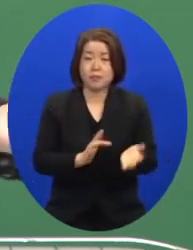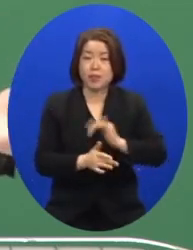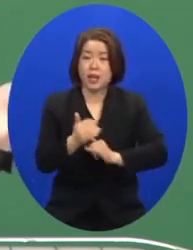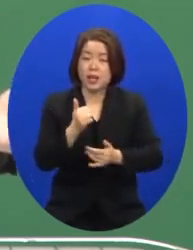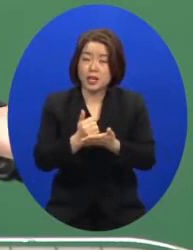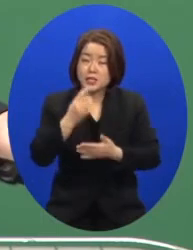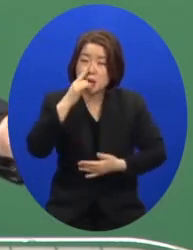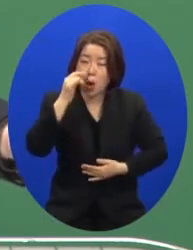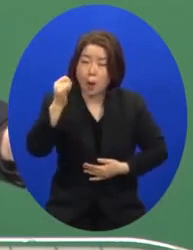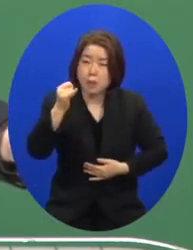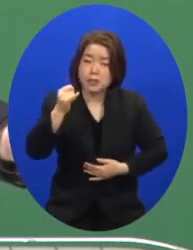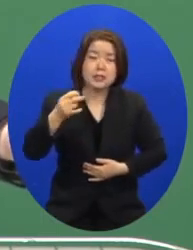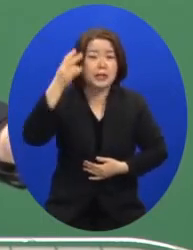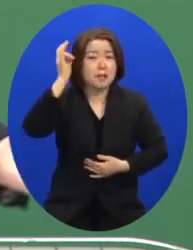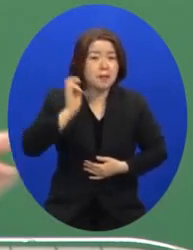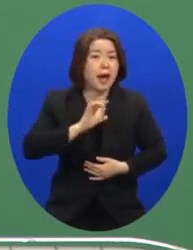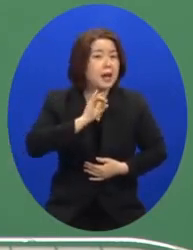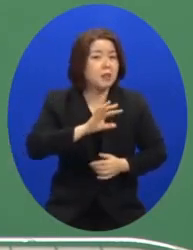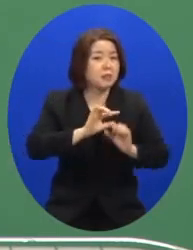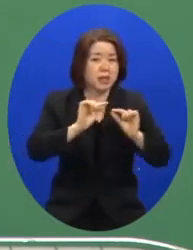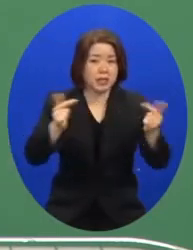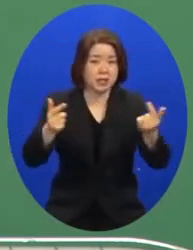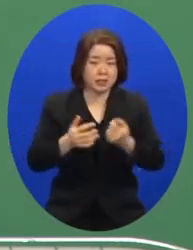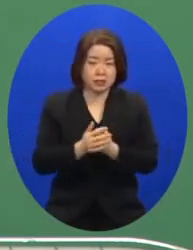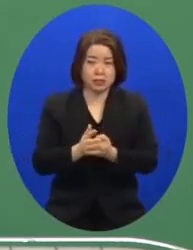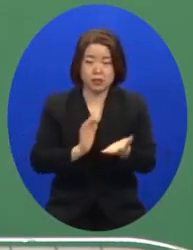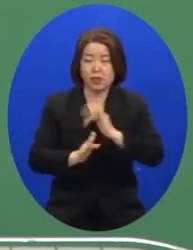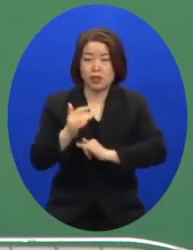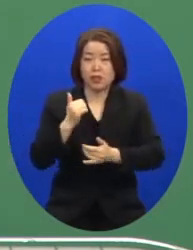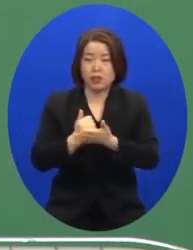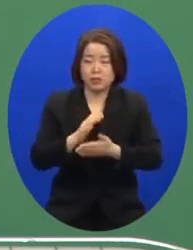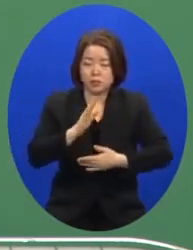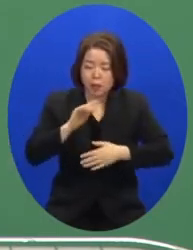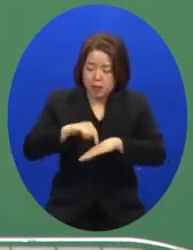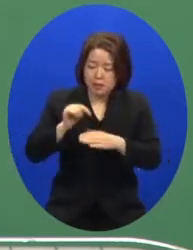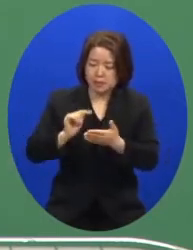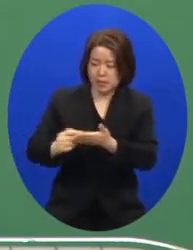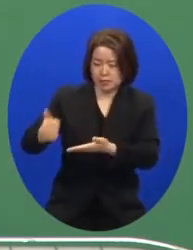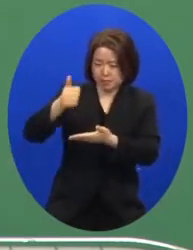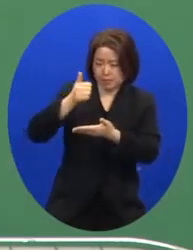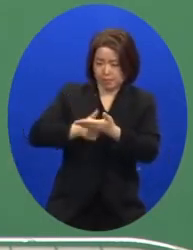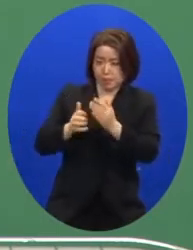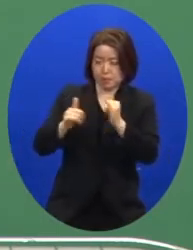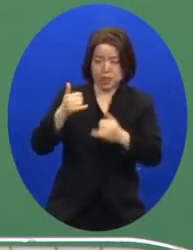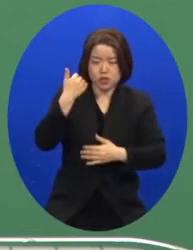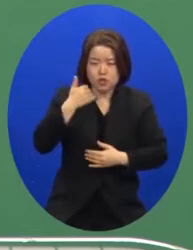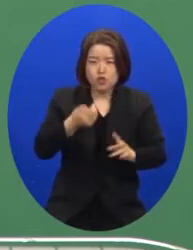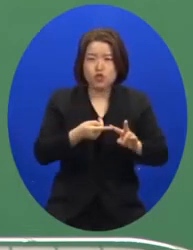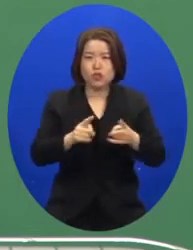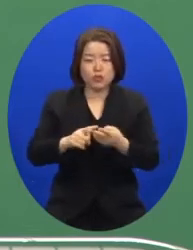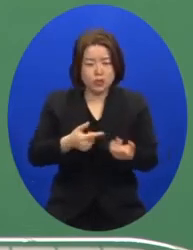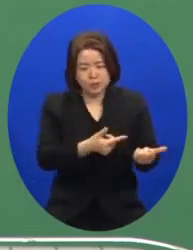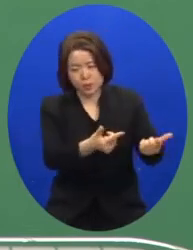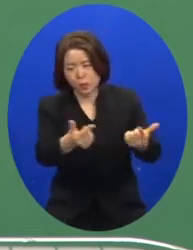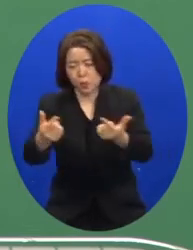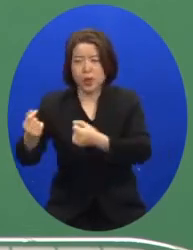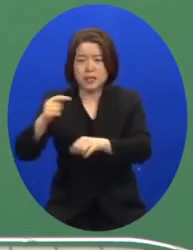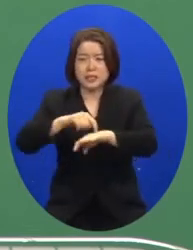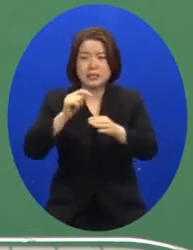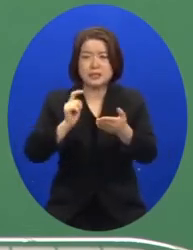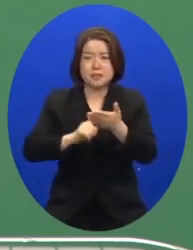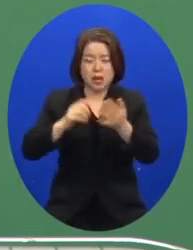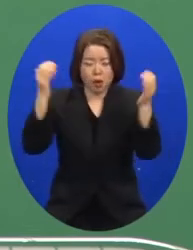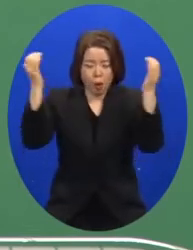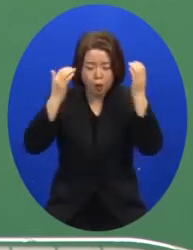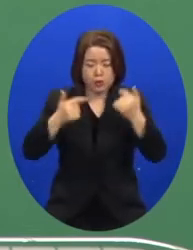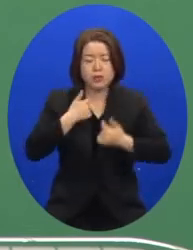어머니 마리아 만한 입니다 예수님을 정말 마음에 영접한 사람은 누구나 다 아 그 마음의 고통을